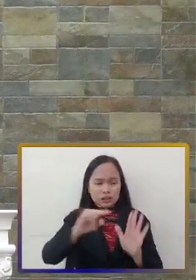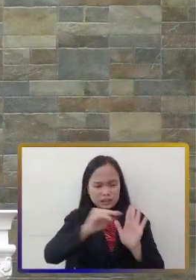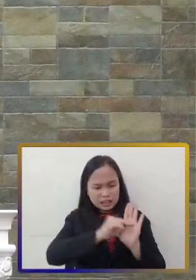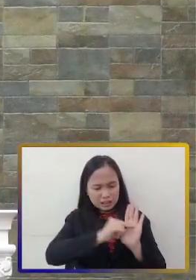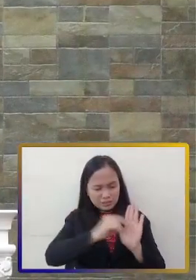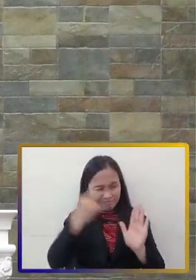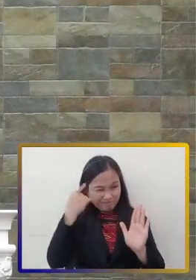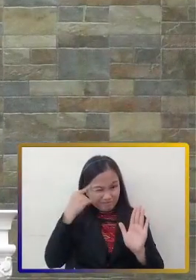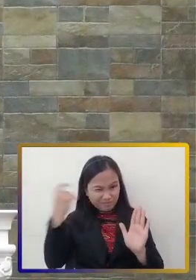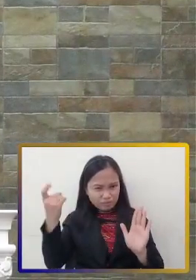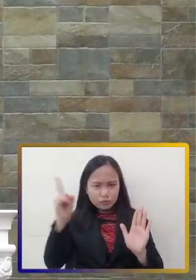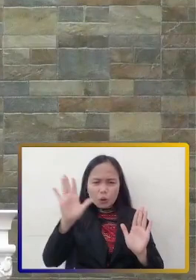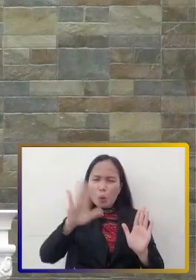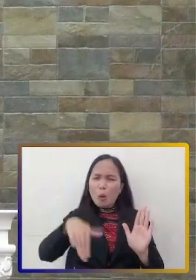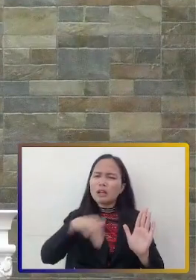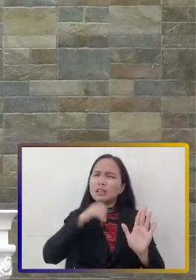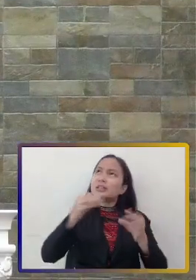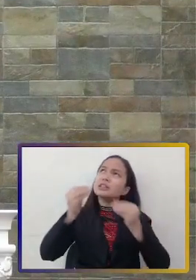captivity